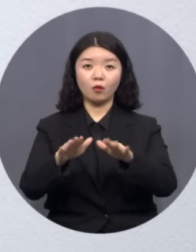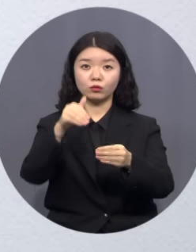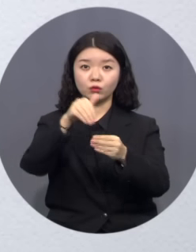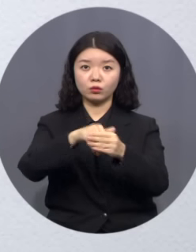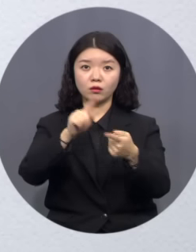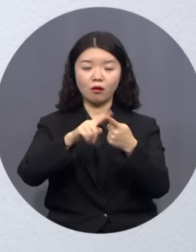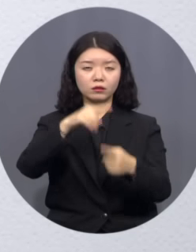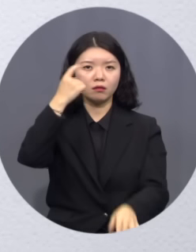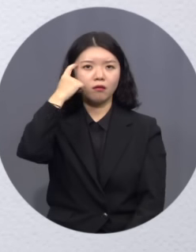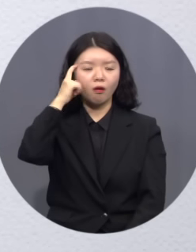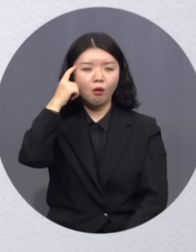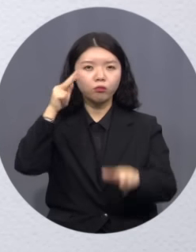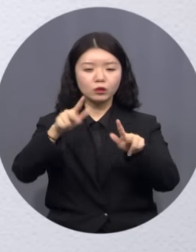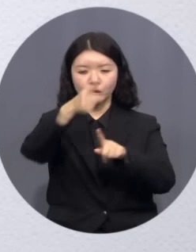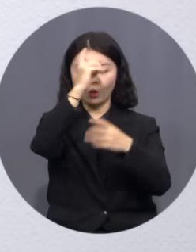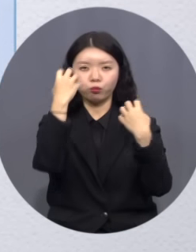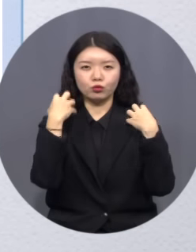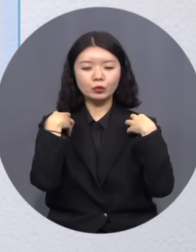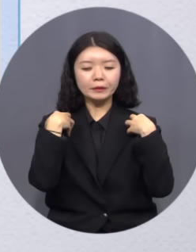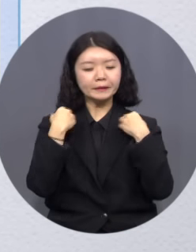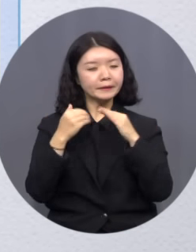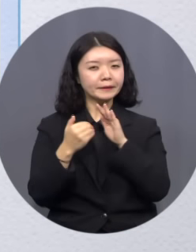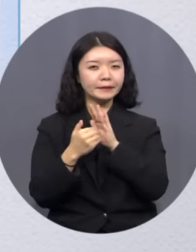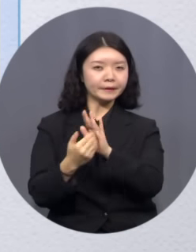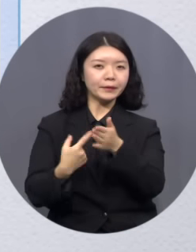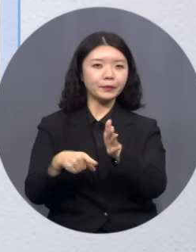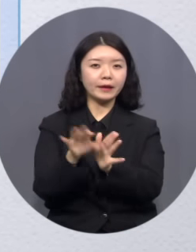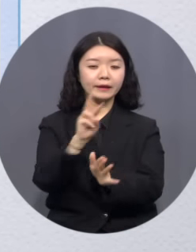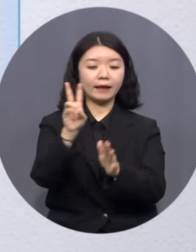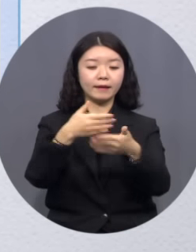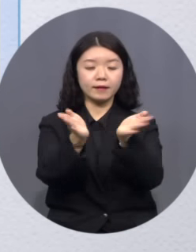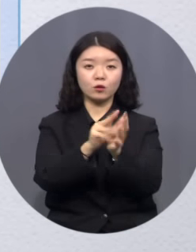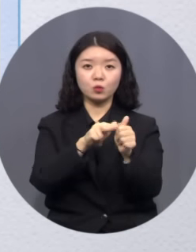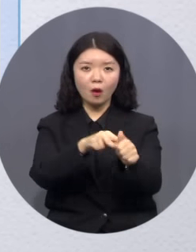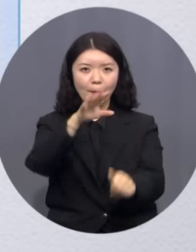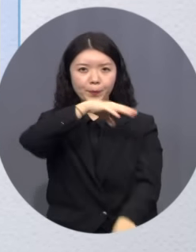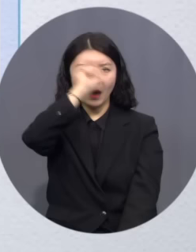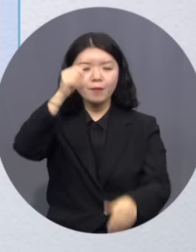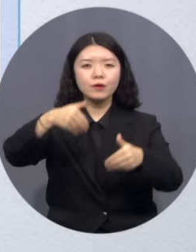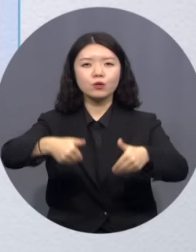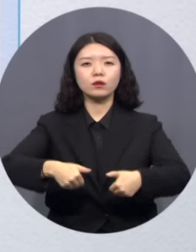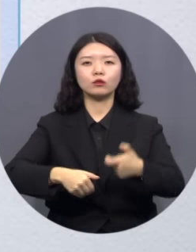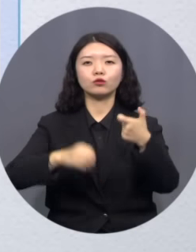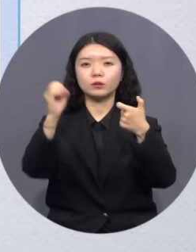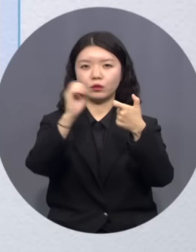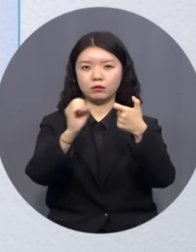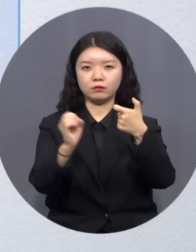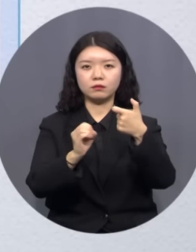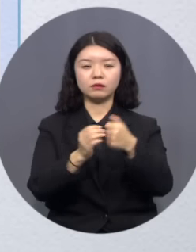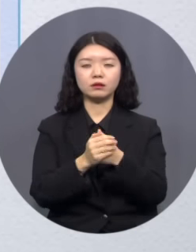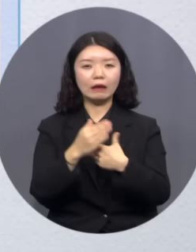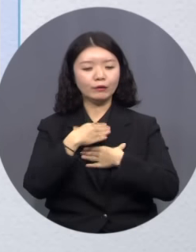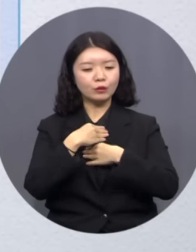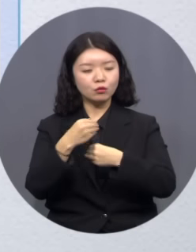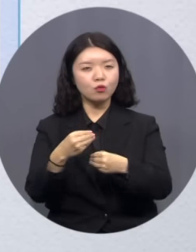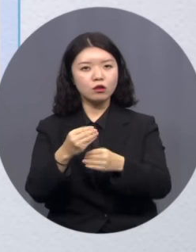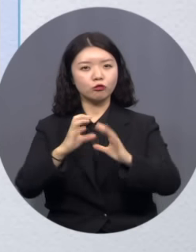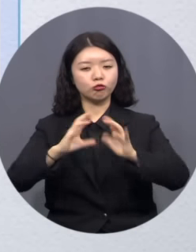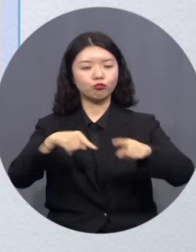대한 인식은 현정부를 견제하기 위해 야당 후보가 당선되어야 한다가 60% 안정적인